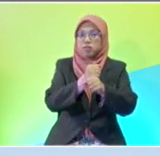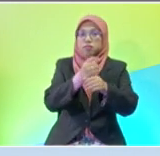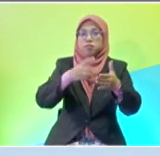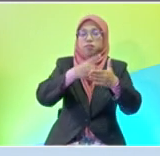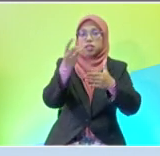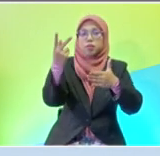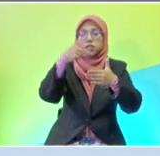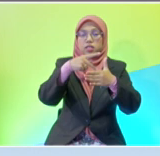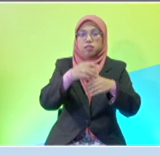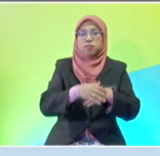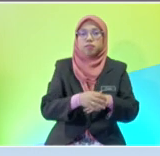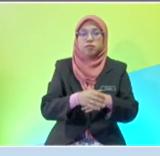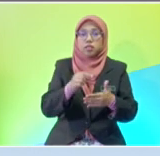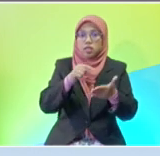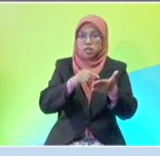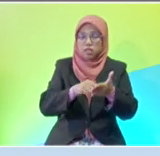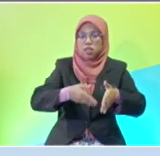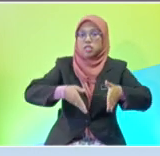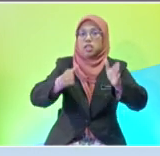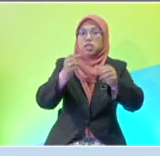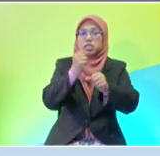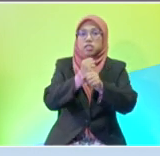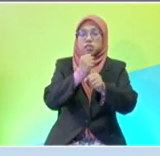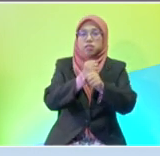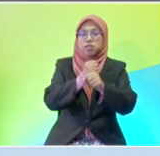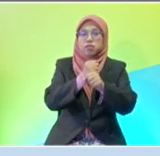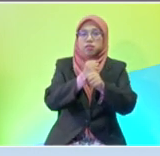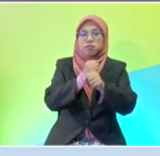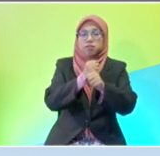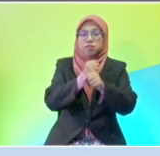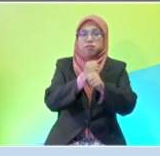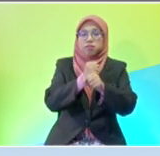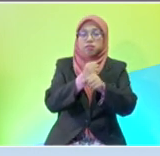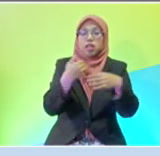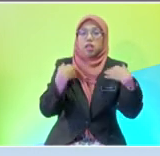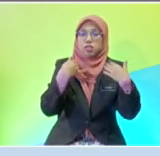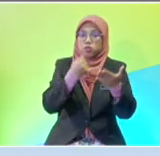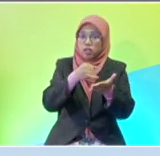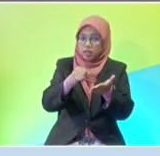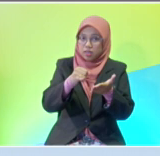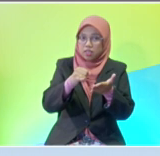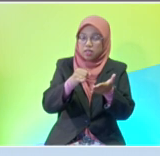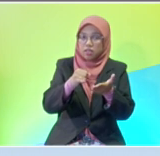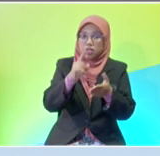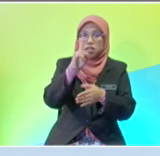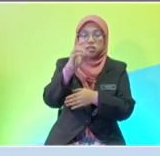ini adalah jalan kecil ya oke kemudian kita ada jualan di situ